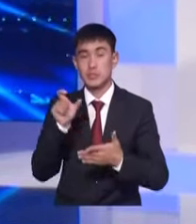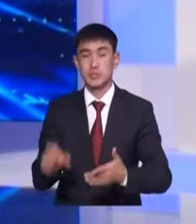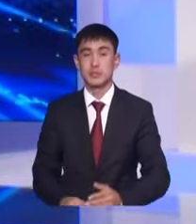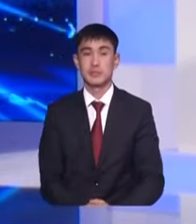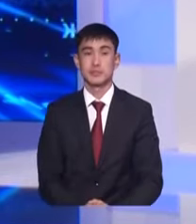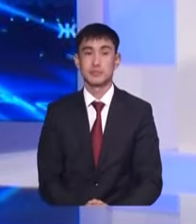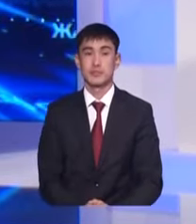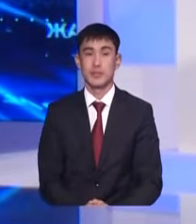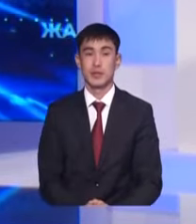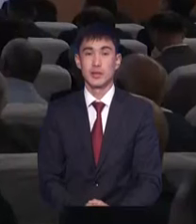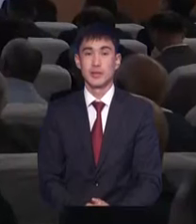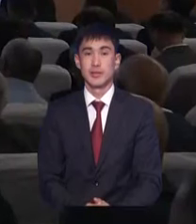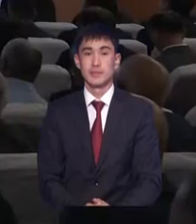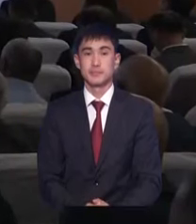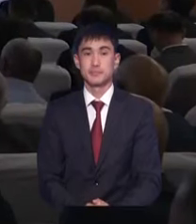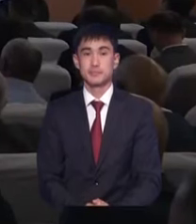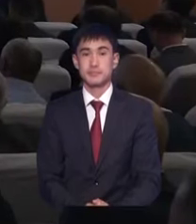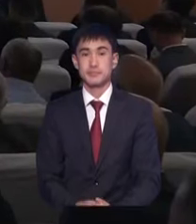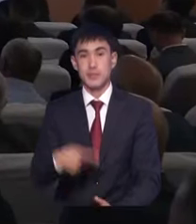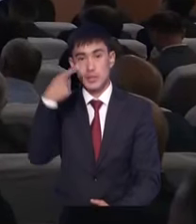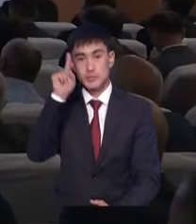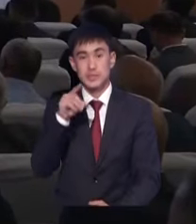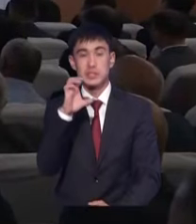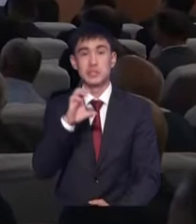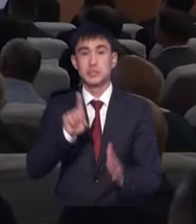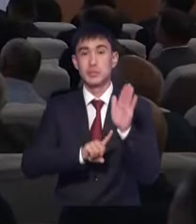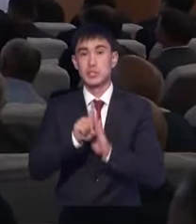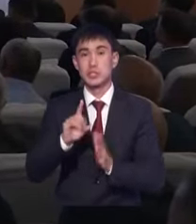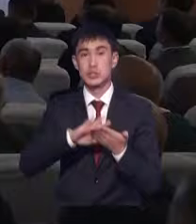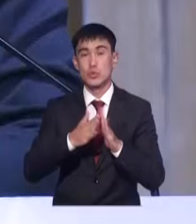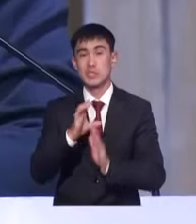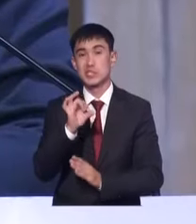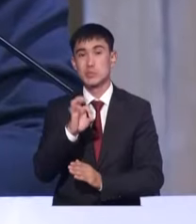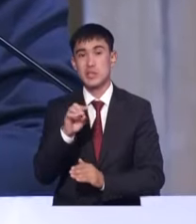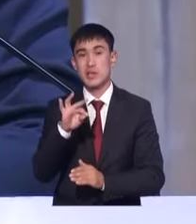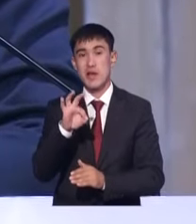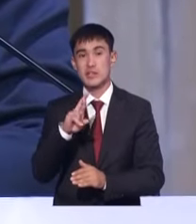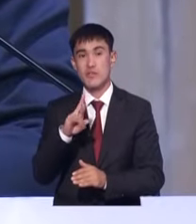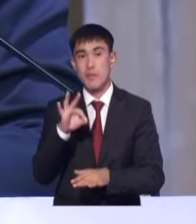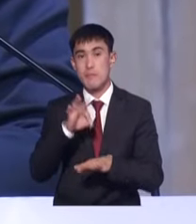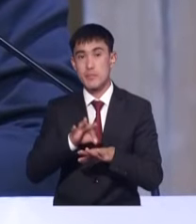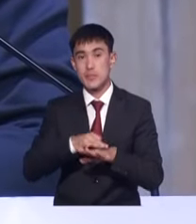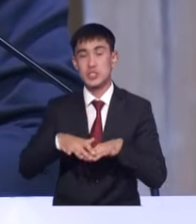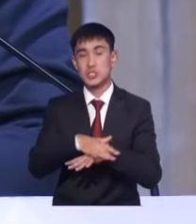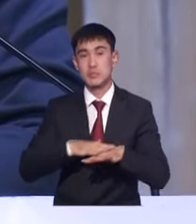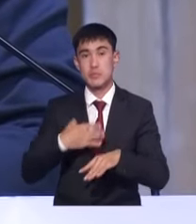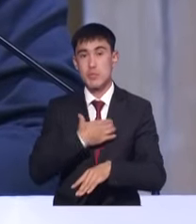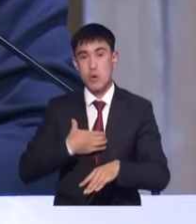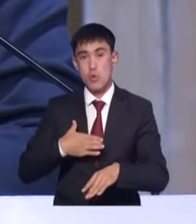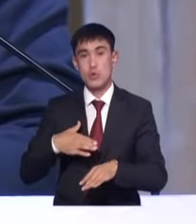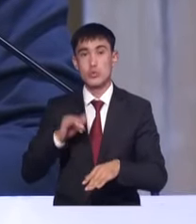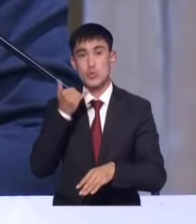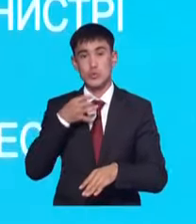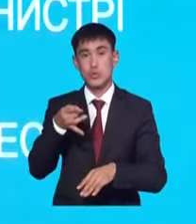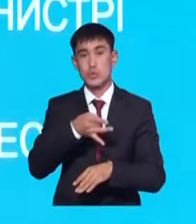наш корреспондент. Не секрет, что с начала сентября ситуация с сибирской язвой беспокоит не только жителей Уйгурского района, но и